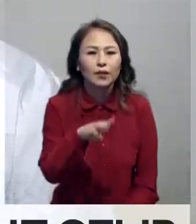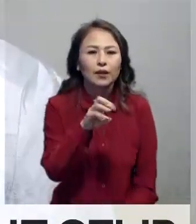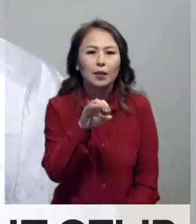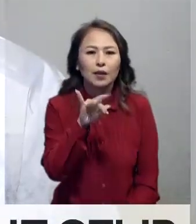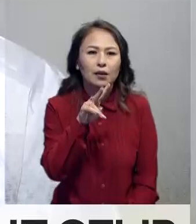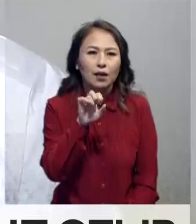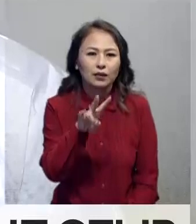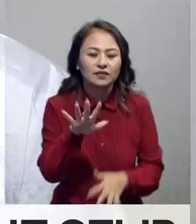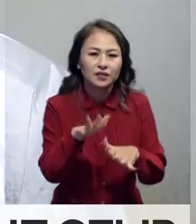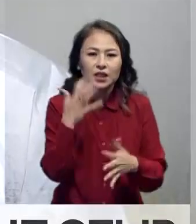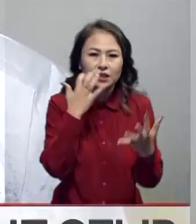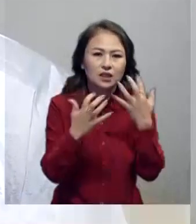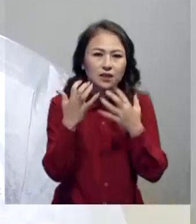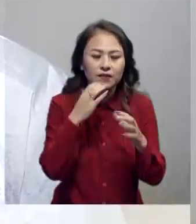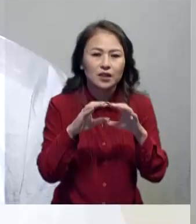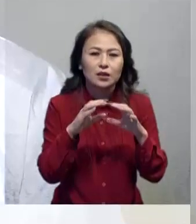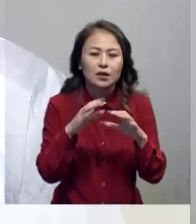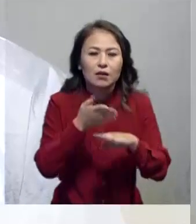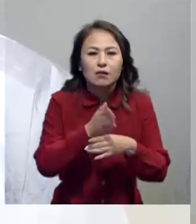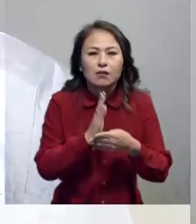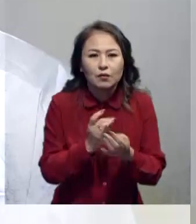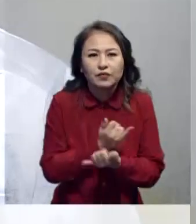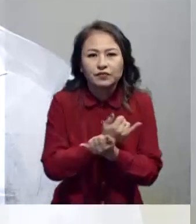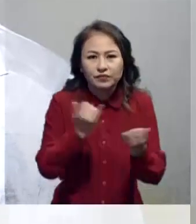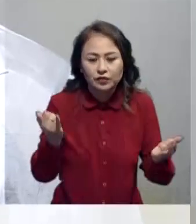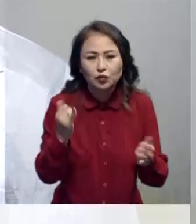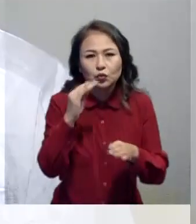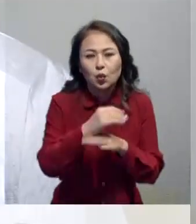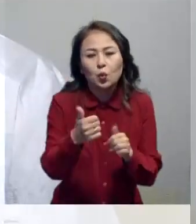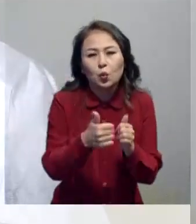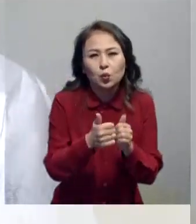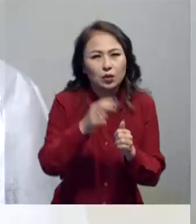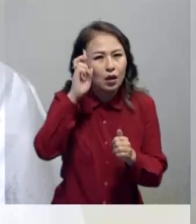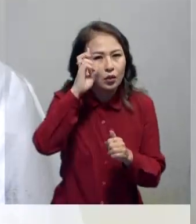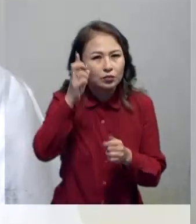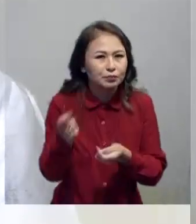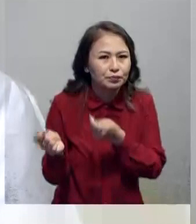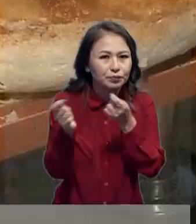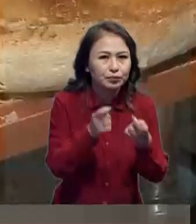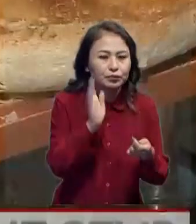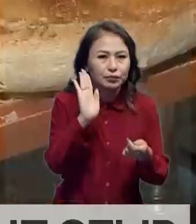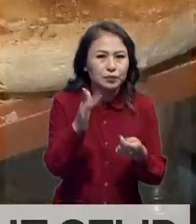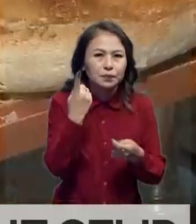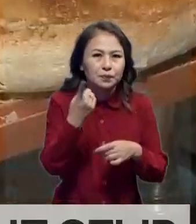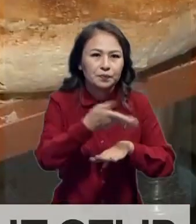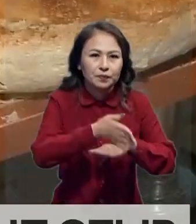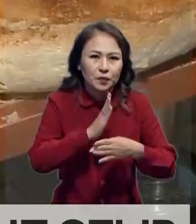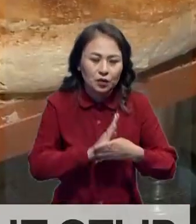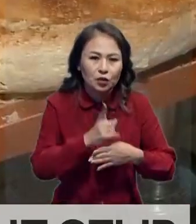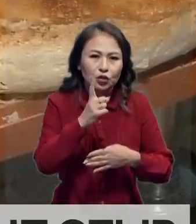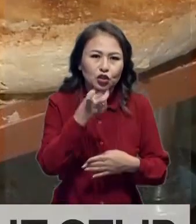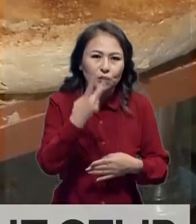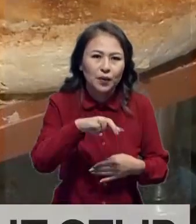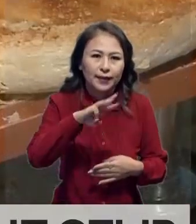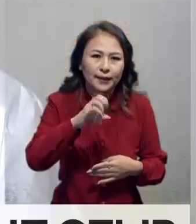дүкендерде ыстық таба нанмен қамтамасыз жасап отырмыз. Және де көршілес ауылдарға жеткізіп береміз. Бір нанды 120